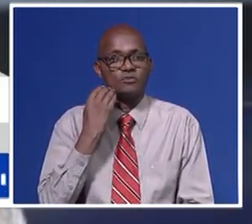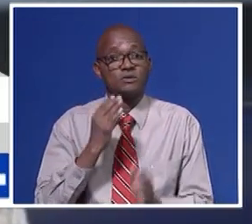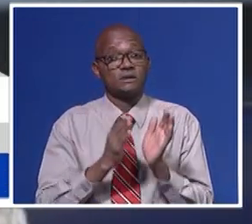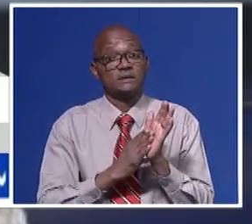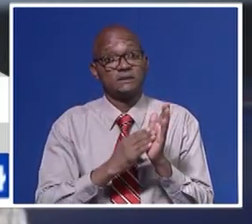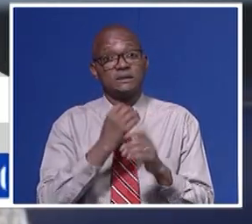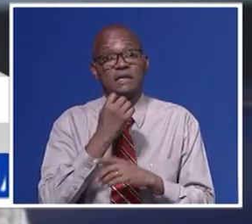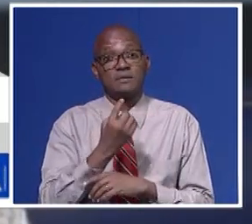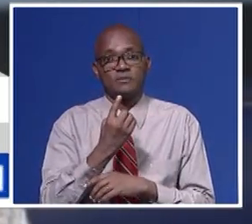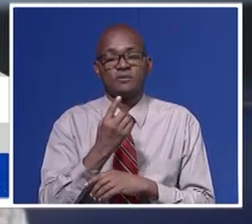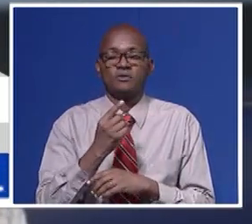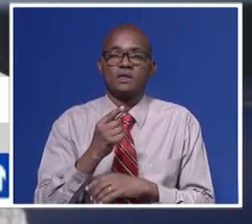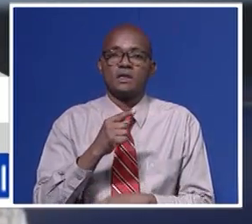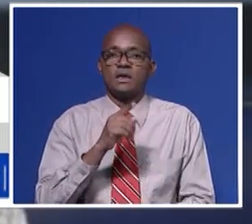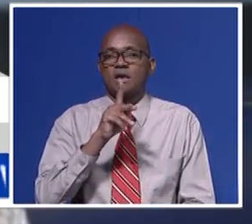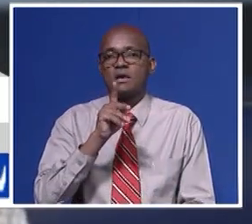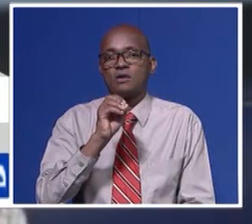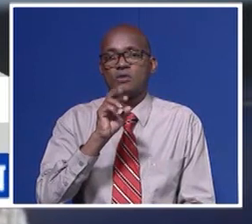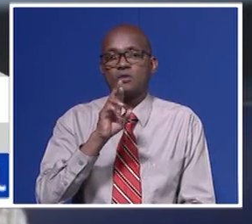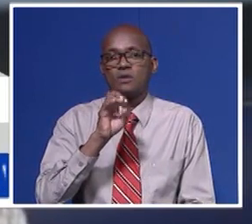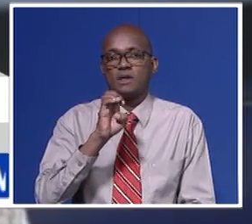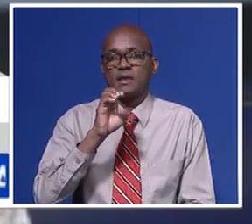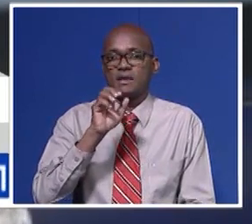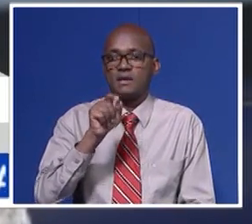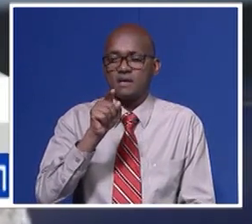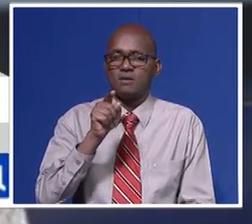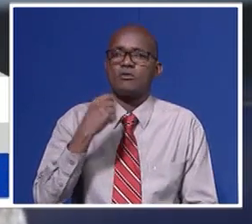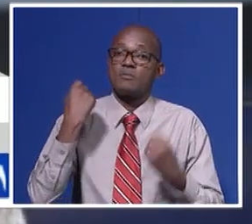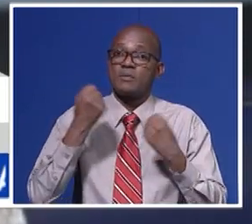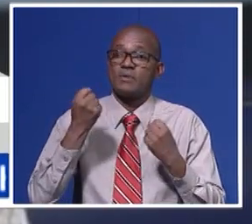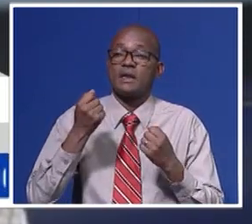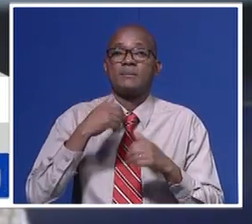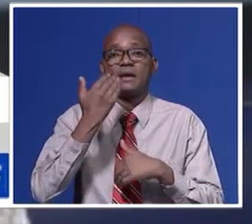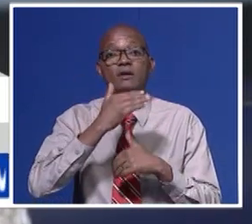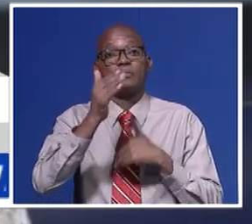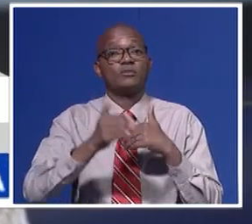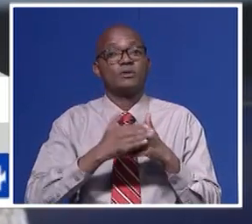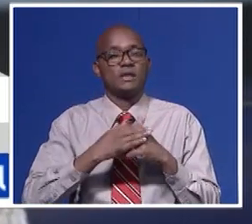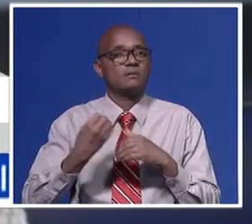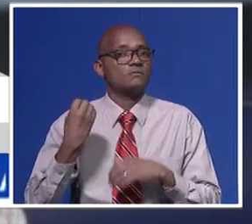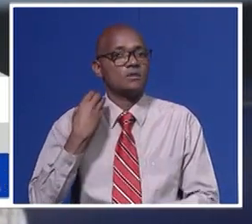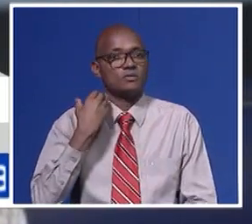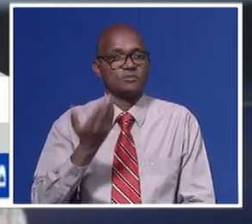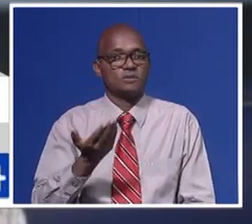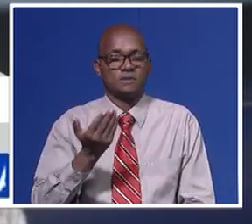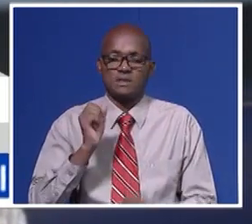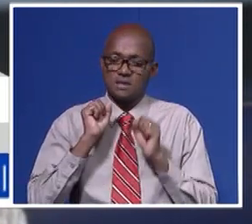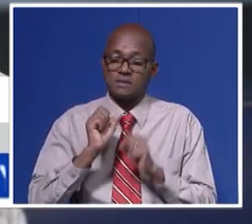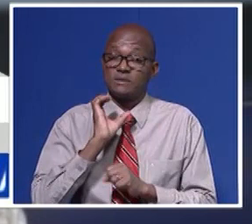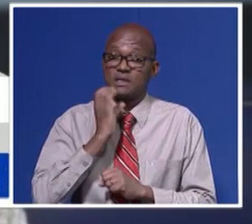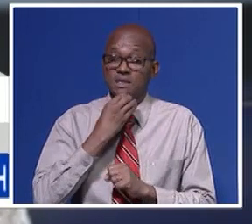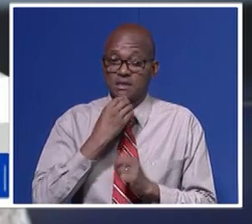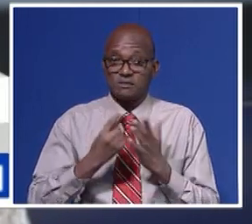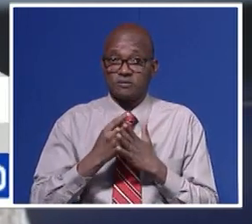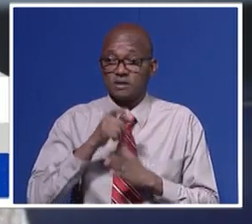Korea walikuwa wamepona lakini hatimaye maradhi yamerudi. Kwa kuna haja ya kuchukua tahadhari hata pale mgonjwa ambapo ameruhusiwa